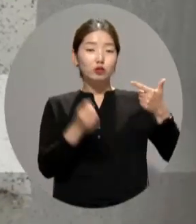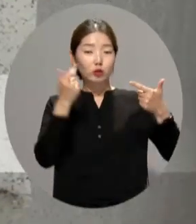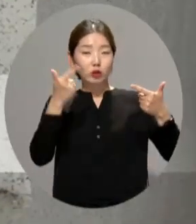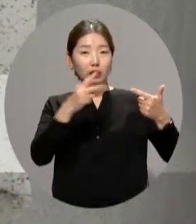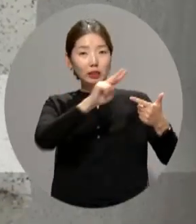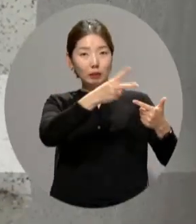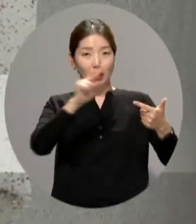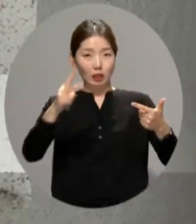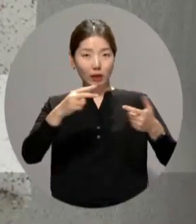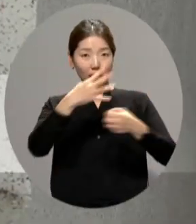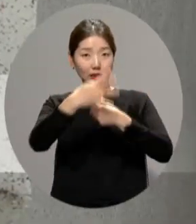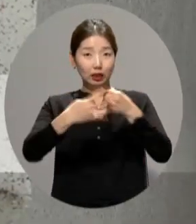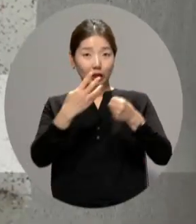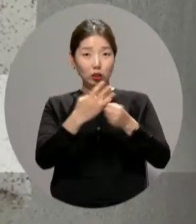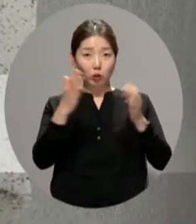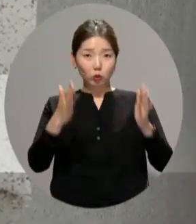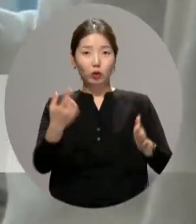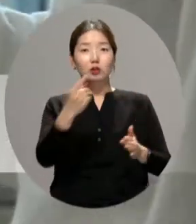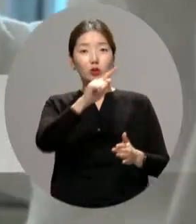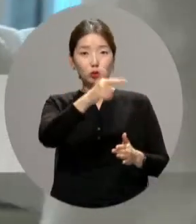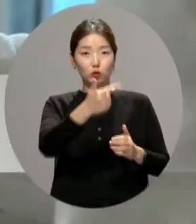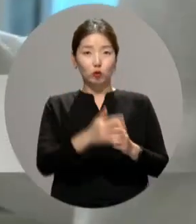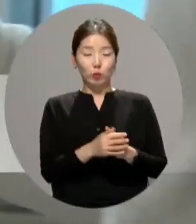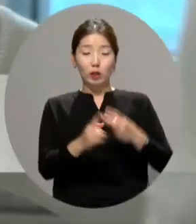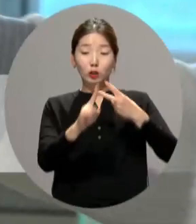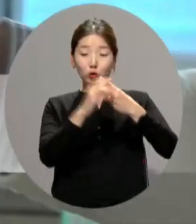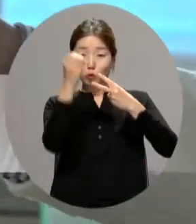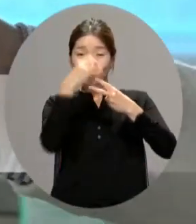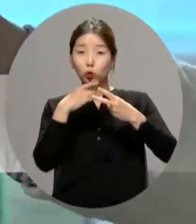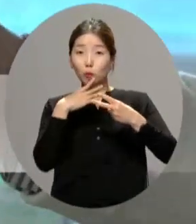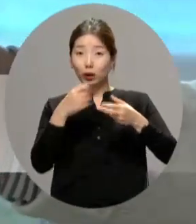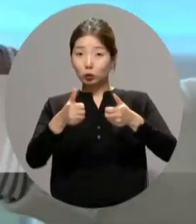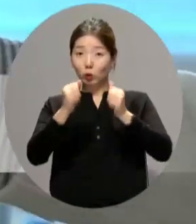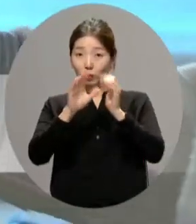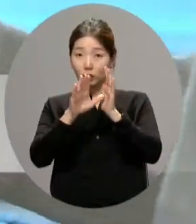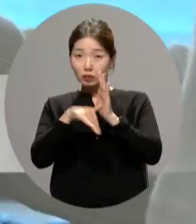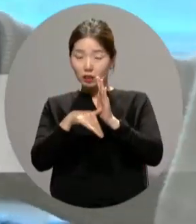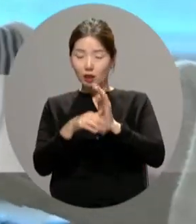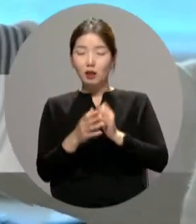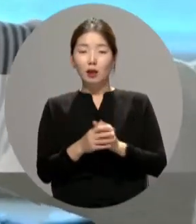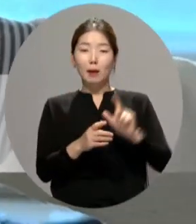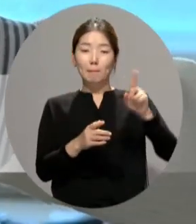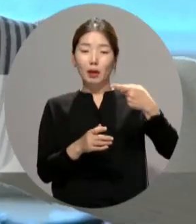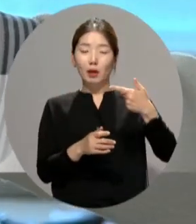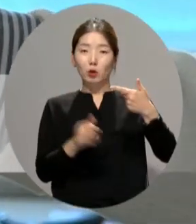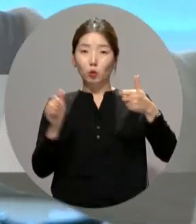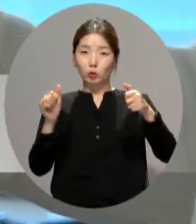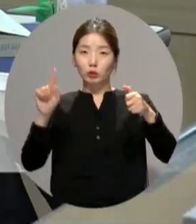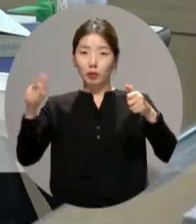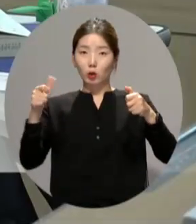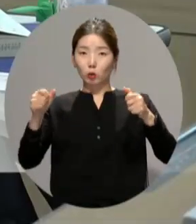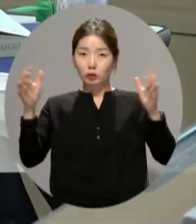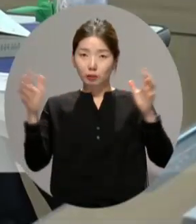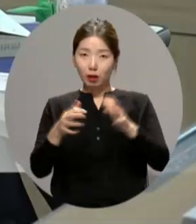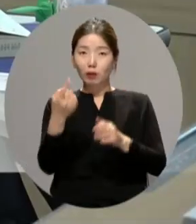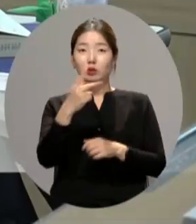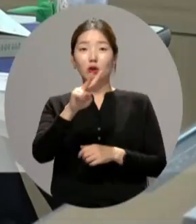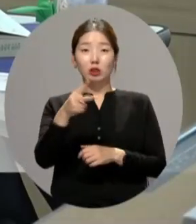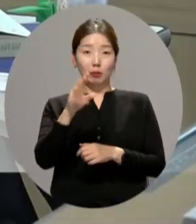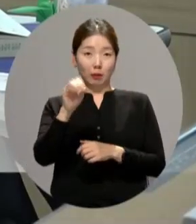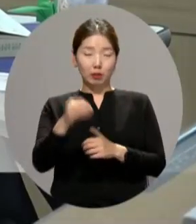200만원씩 4년간 1600만원을 중고교만 다닌 대학생은 학기당 150만원씩 최대